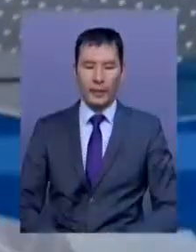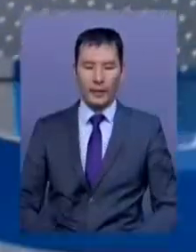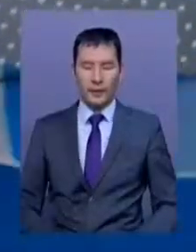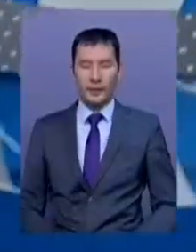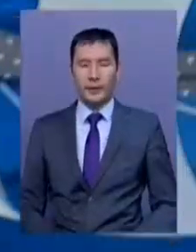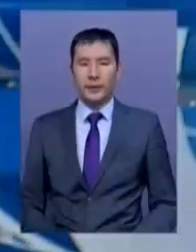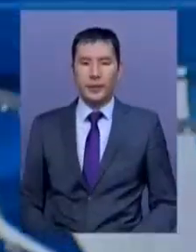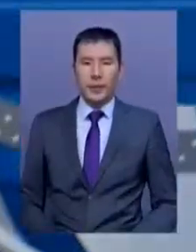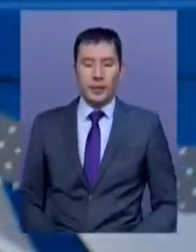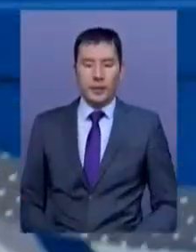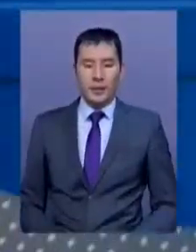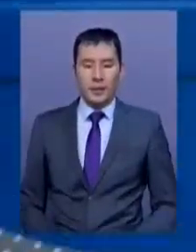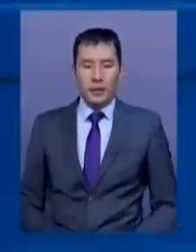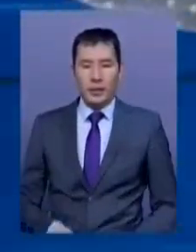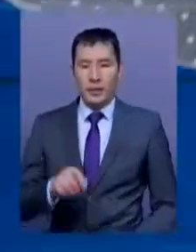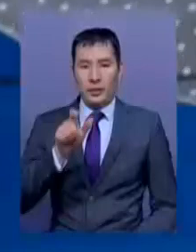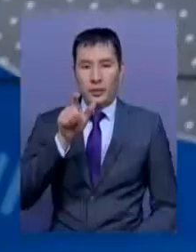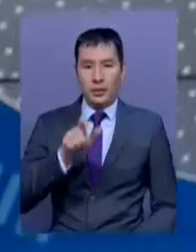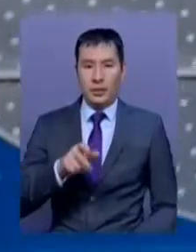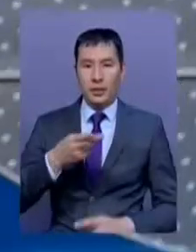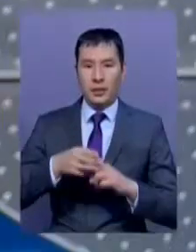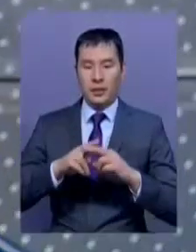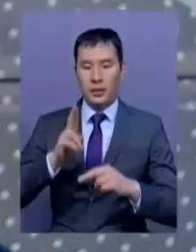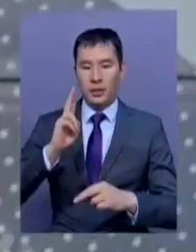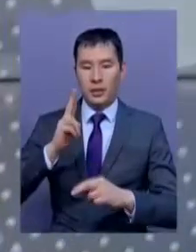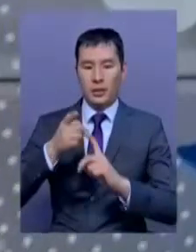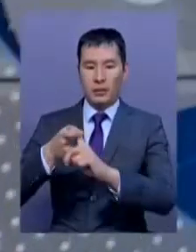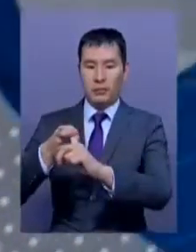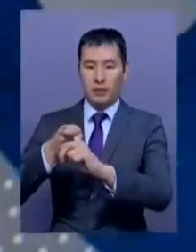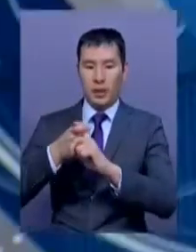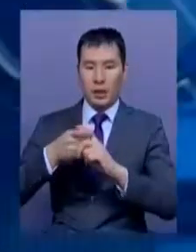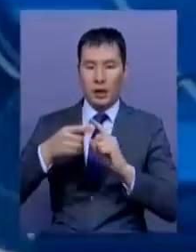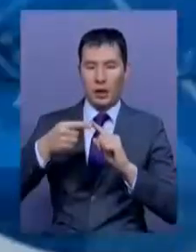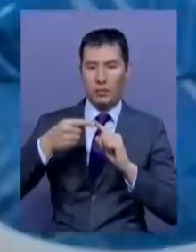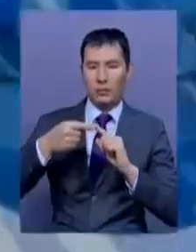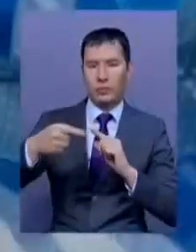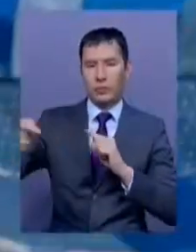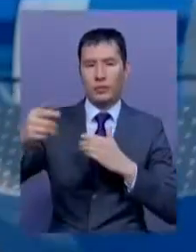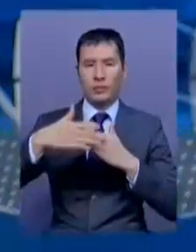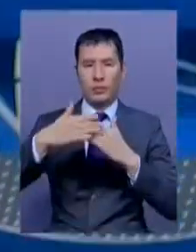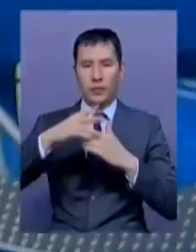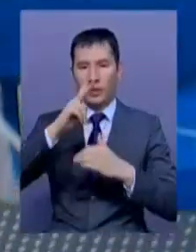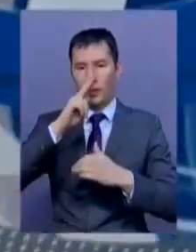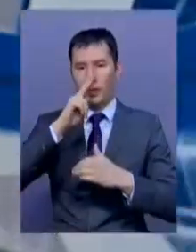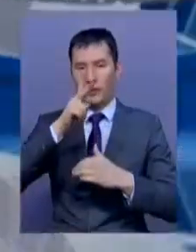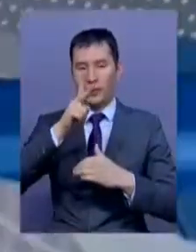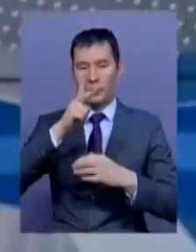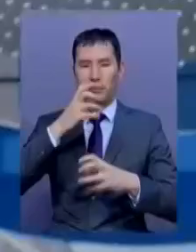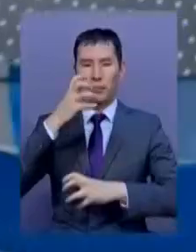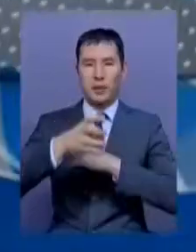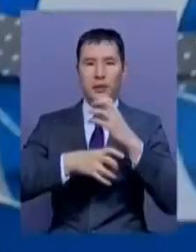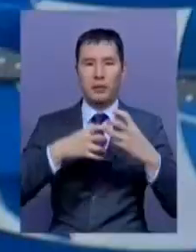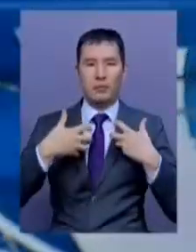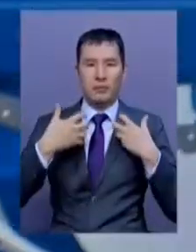Өзге ақпарат, адамзат коронавирусты алдағы 2 жылда ғана толықтай бақылауға алуы мүмкін. Мұндай болжамды дүниежүзілік